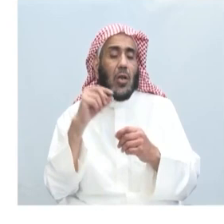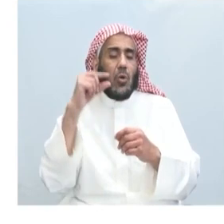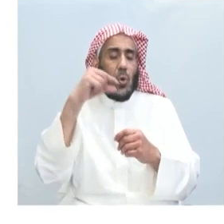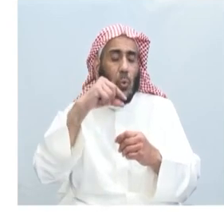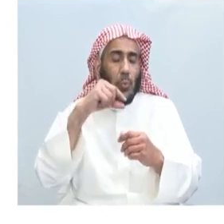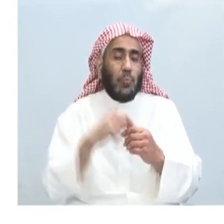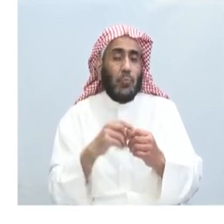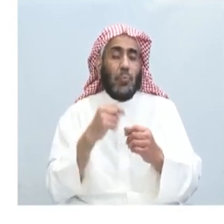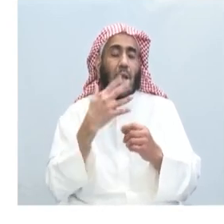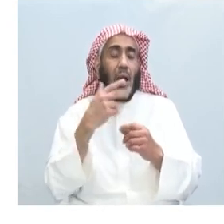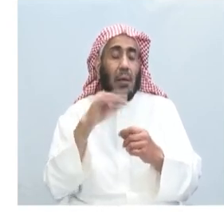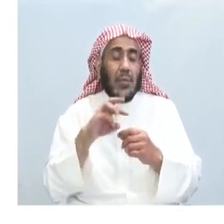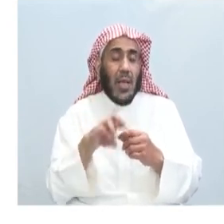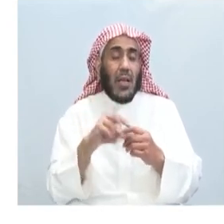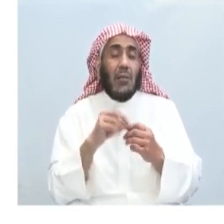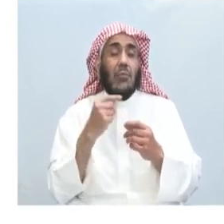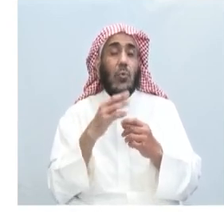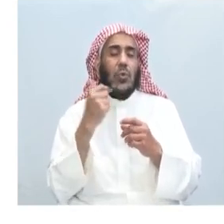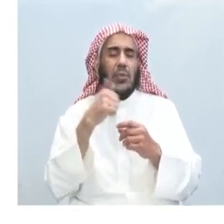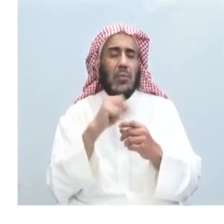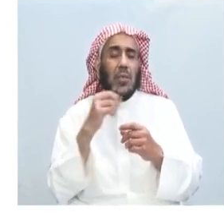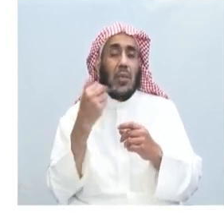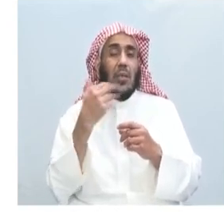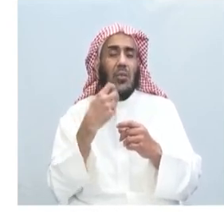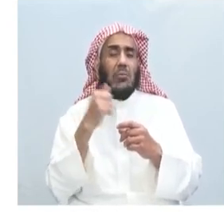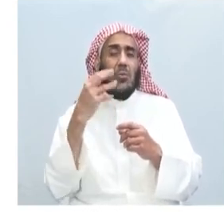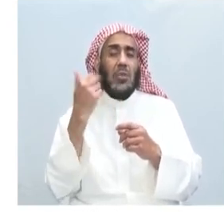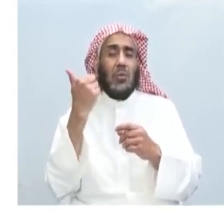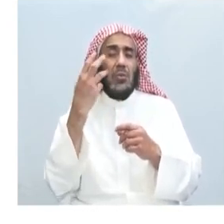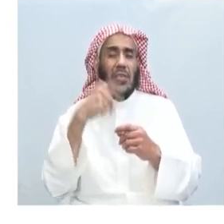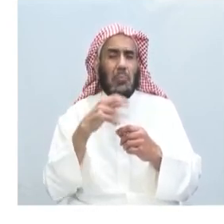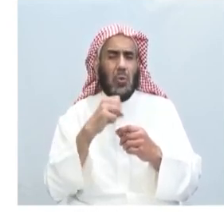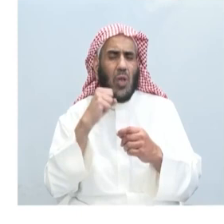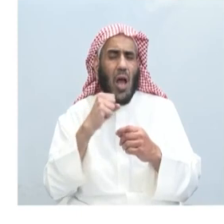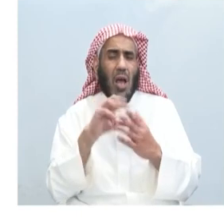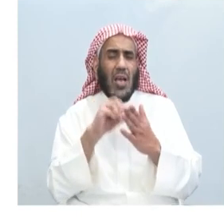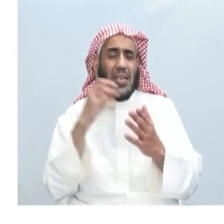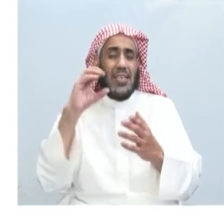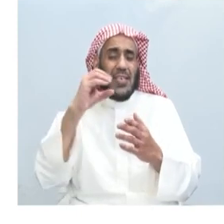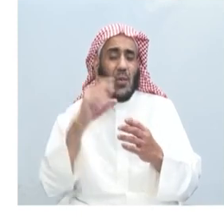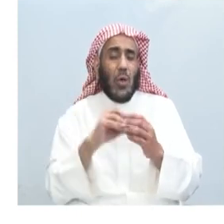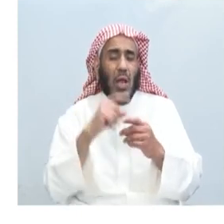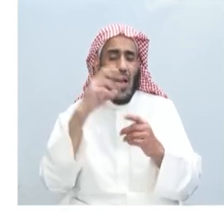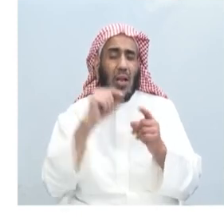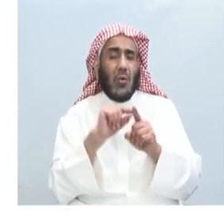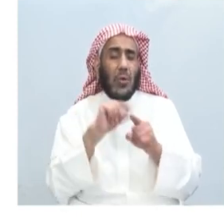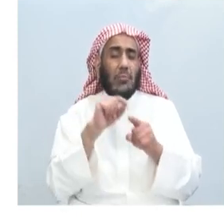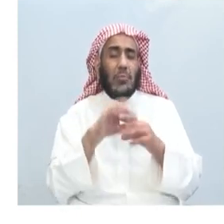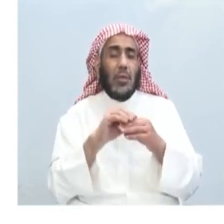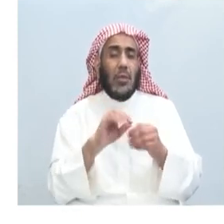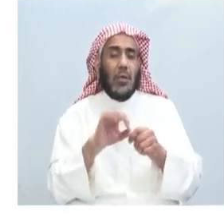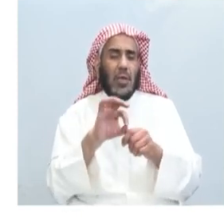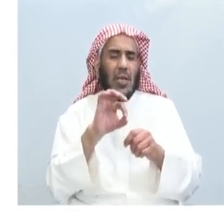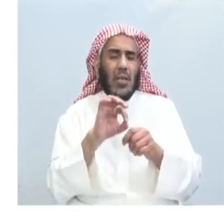الكيو 5696 من الطاقه المطلوبه السي وهي الحراره النوعيه للماده طبعا